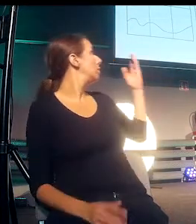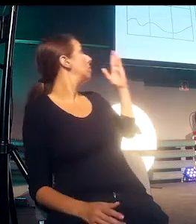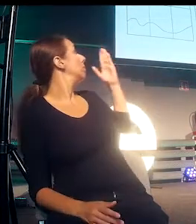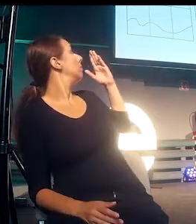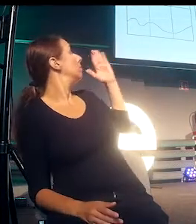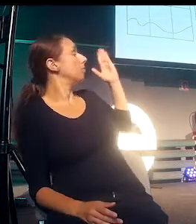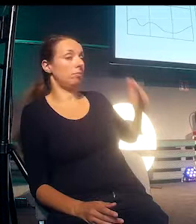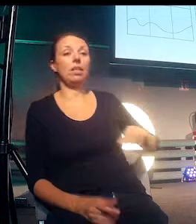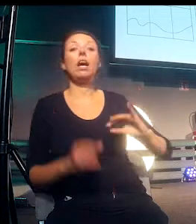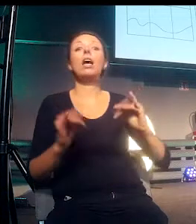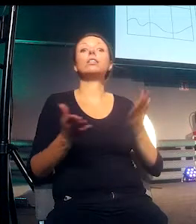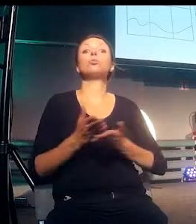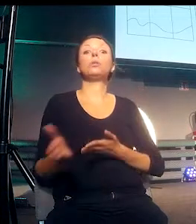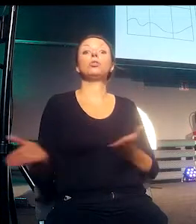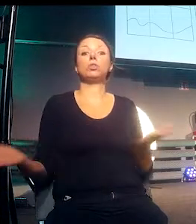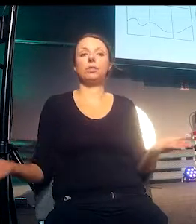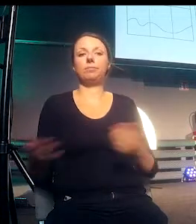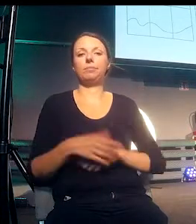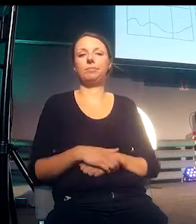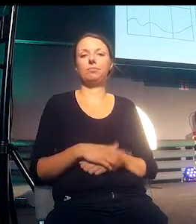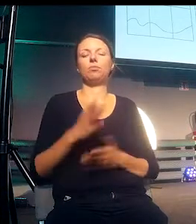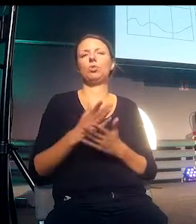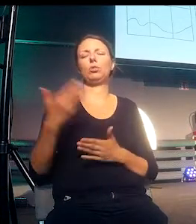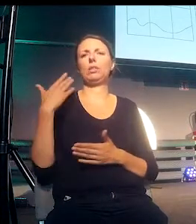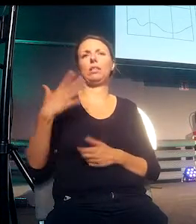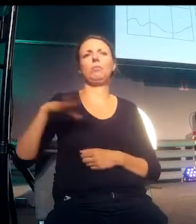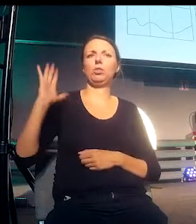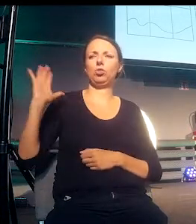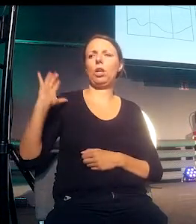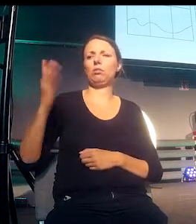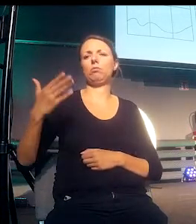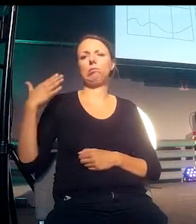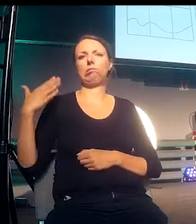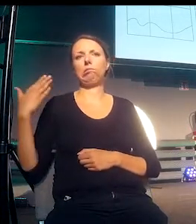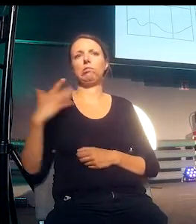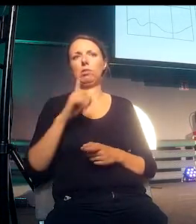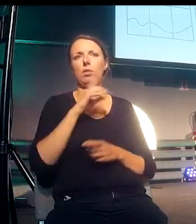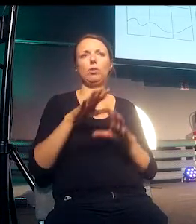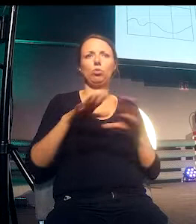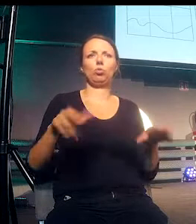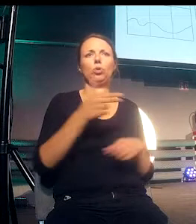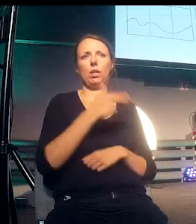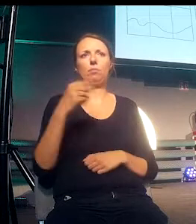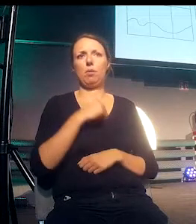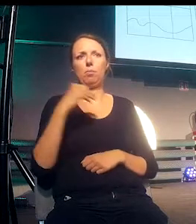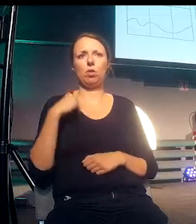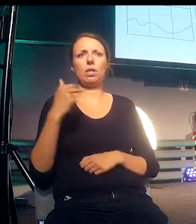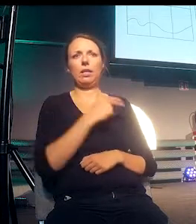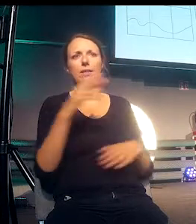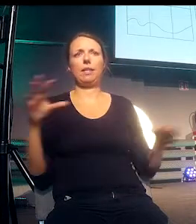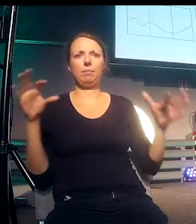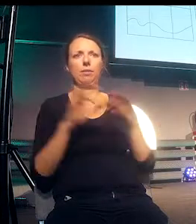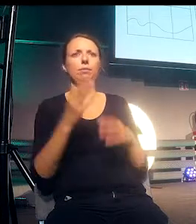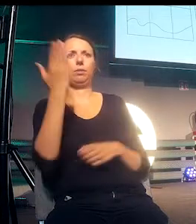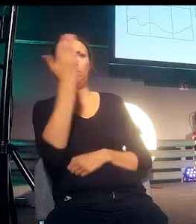ostatnie, można powiedzieć, 5 lat, bardzo dużo mówi się w Polsce o design thinking, na